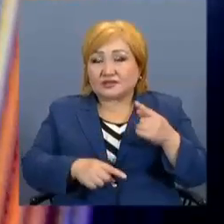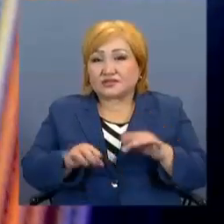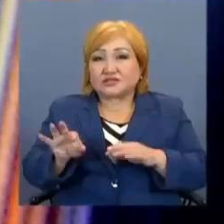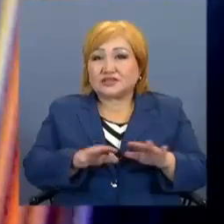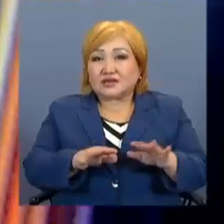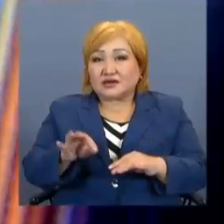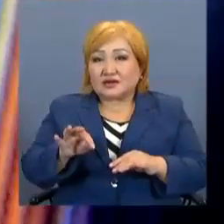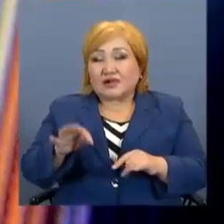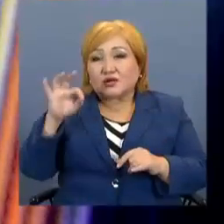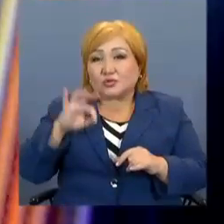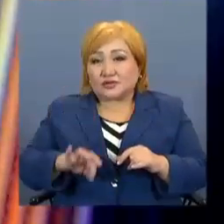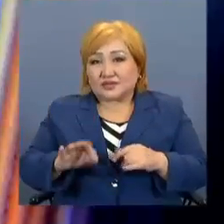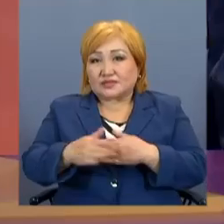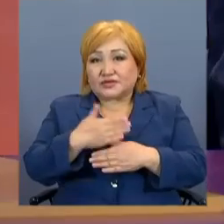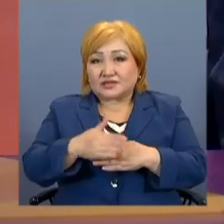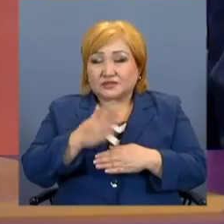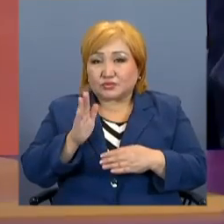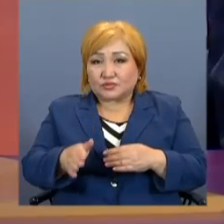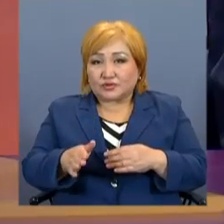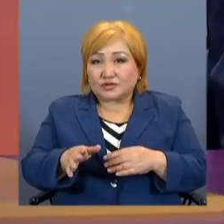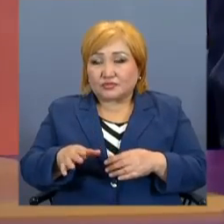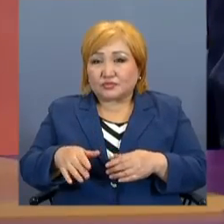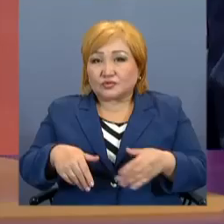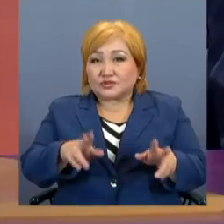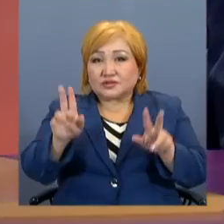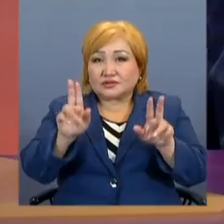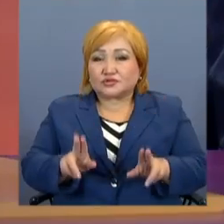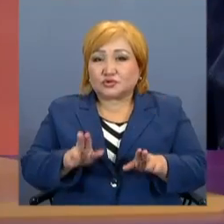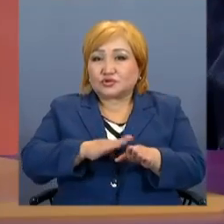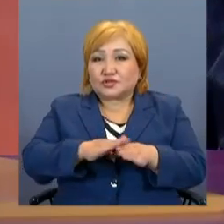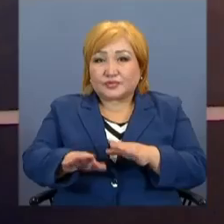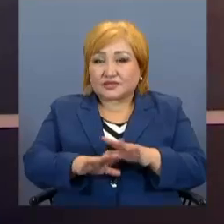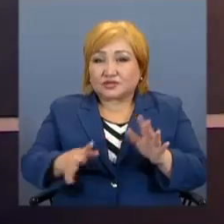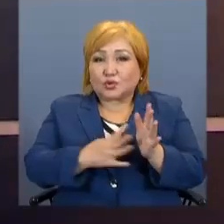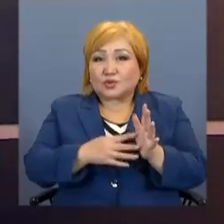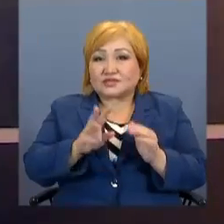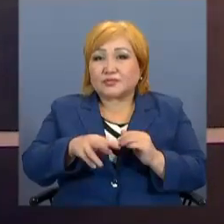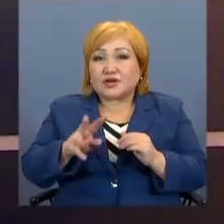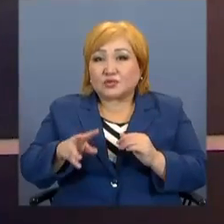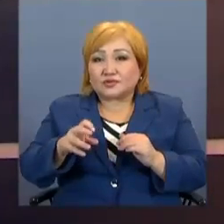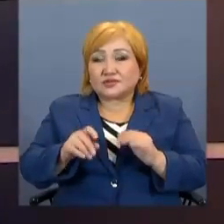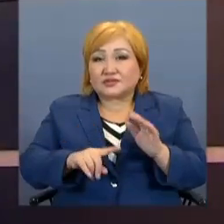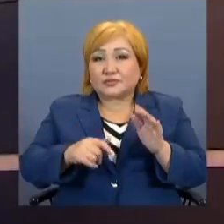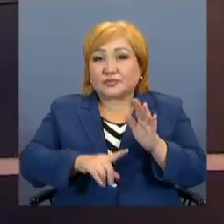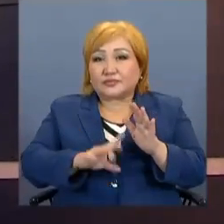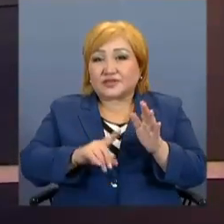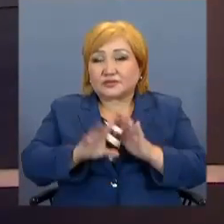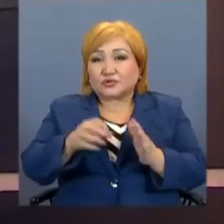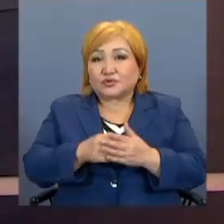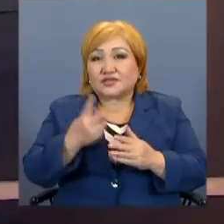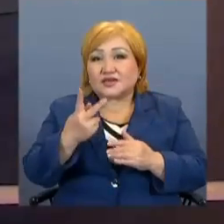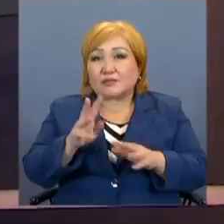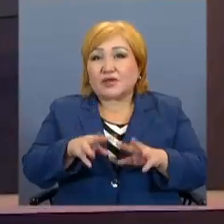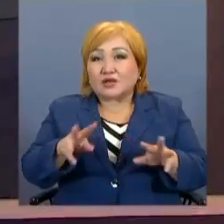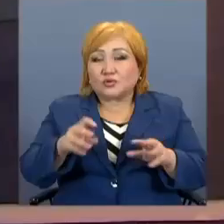Осы жол жүру ережесін елемегендер 9000 теңгеден бастап 2 миллион теңгеге дейін айыппұл арқалайтындықтар қаншалықты